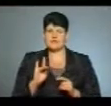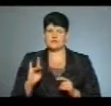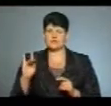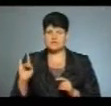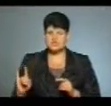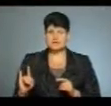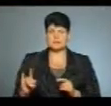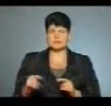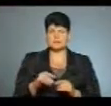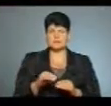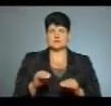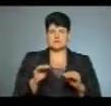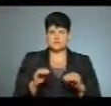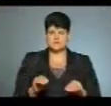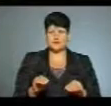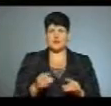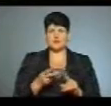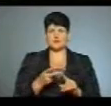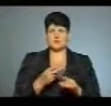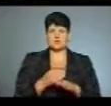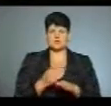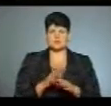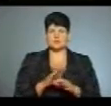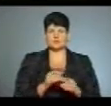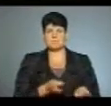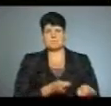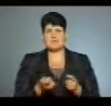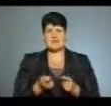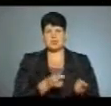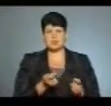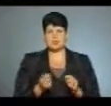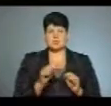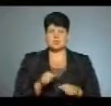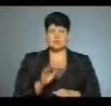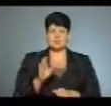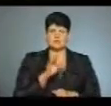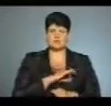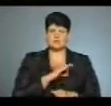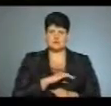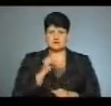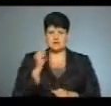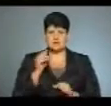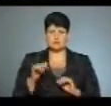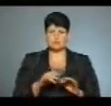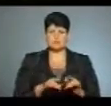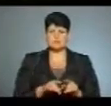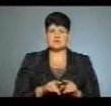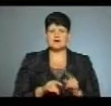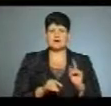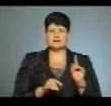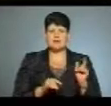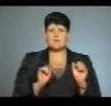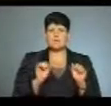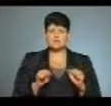них будуть стаціонарні, другі частини будуть зйомні, переносні, їх можна буде використовувати і в навчальному процесі, а там можна